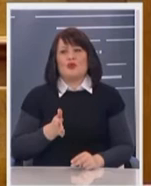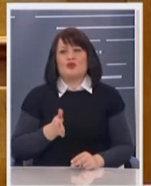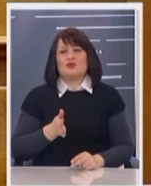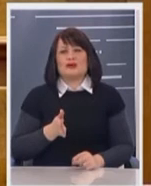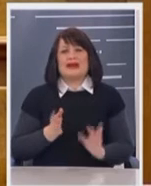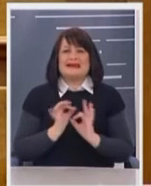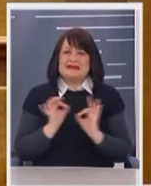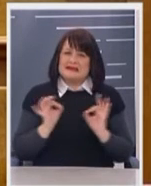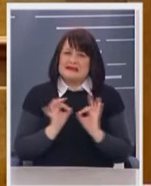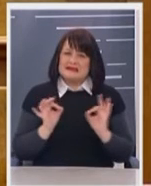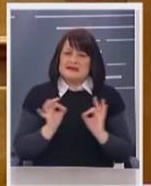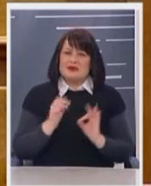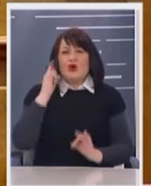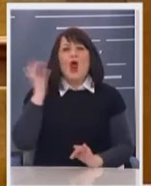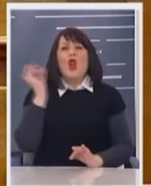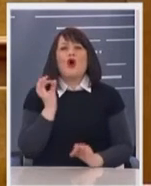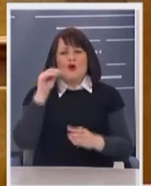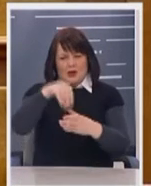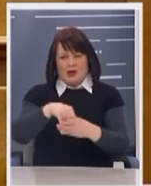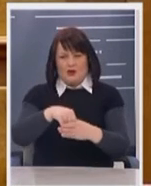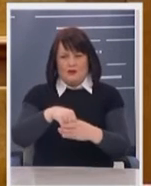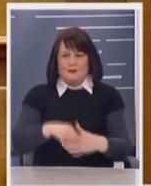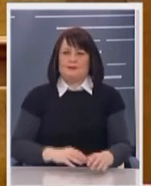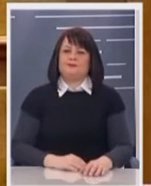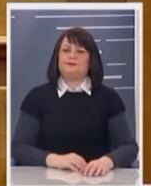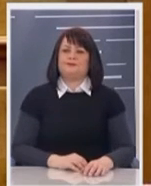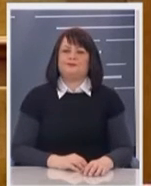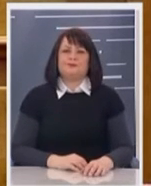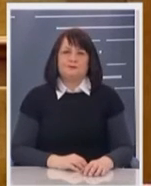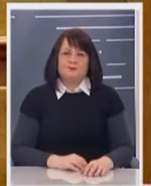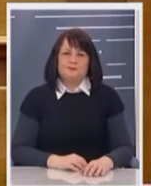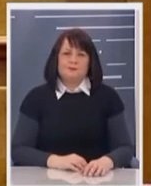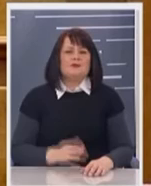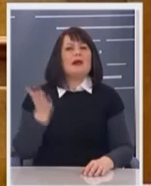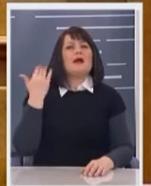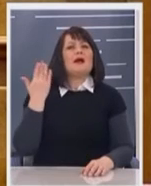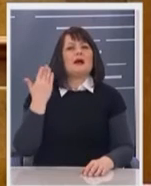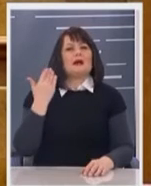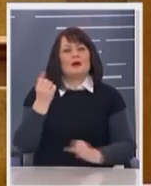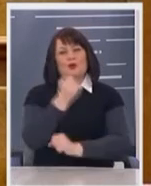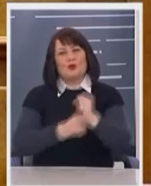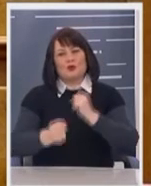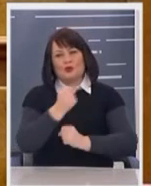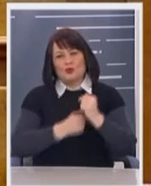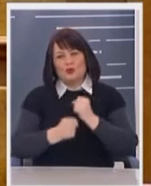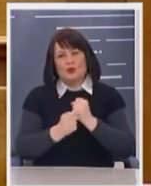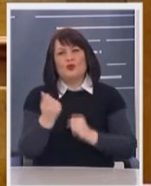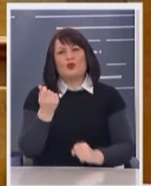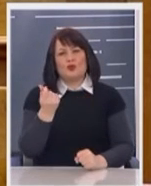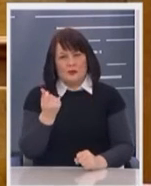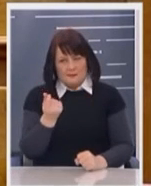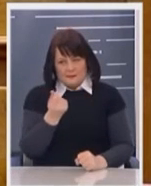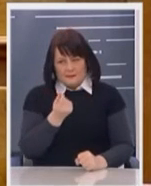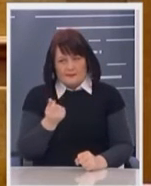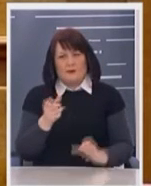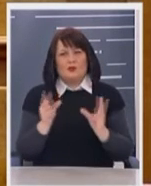απολύτως εύλογη παρέμβαση. Αναφέρομαι στα χρόνια εκείνα στα οποία το χρήμα